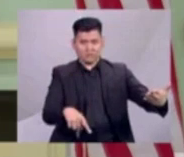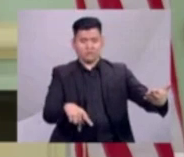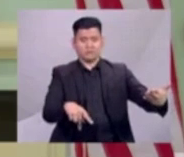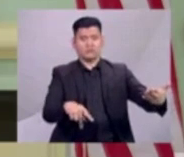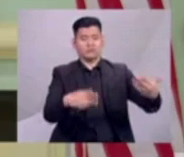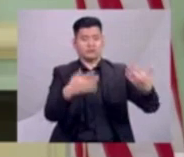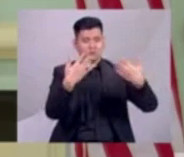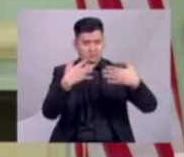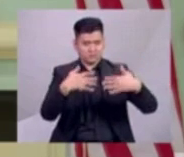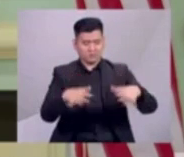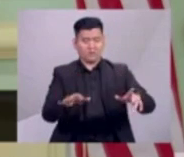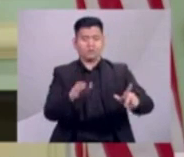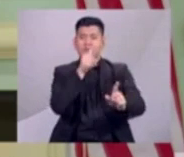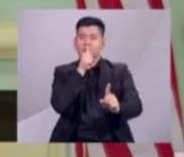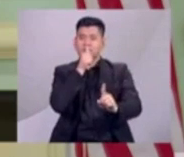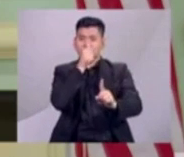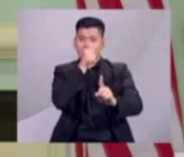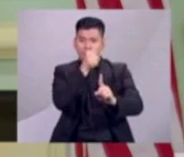Saya ingin menyebut tentang